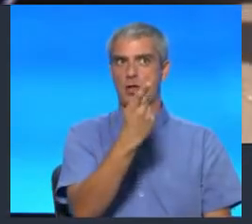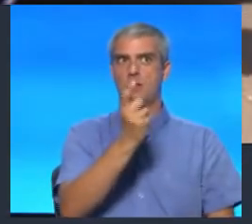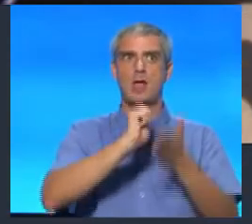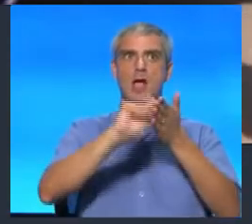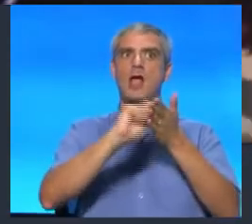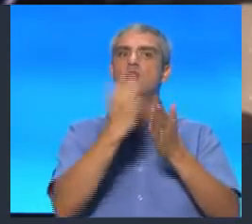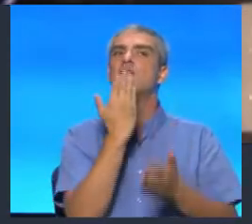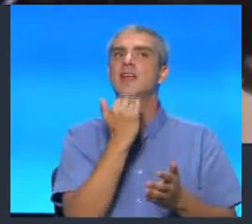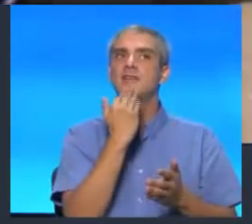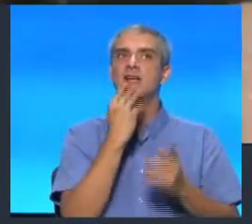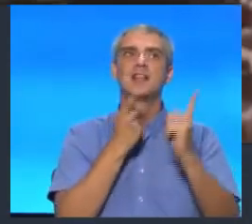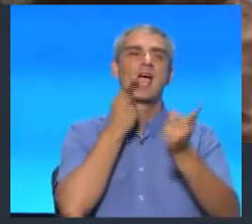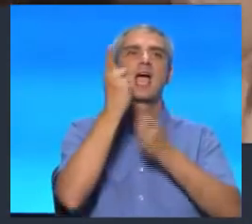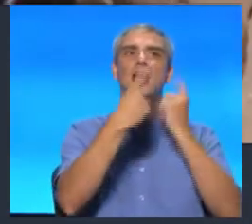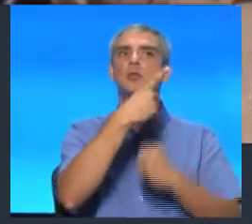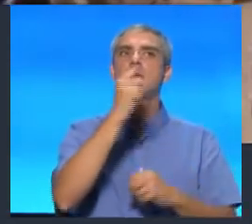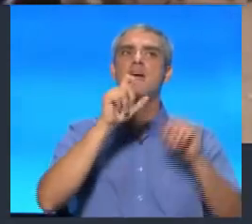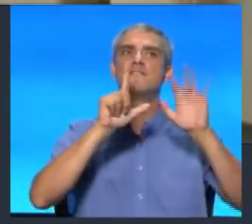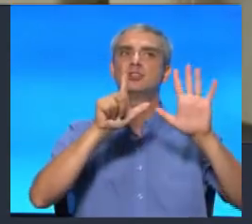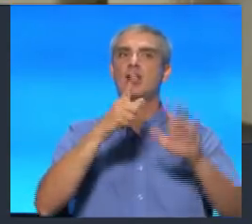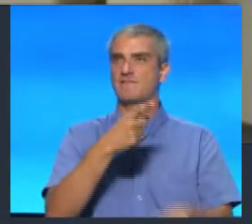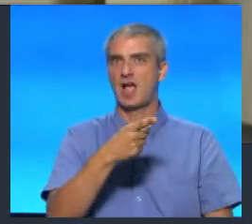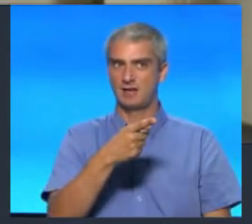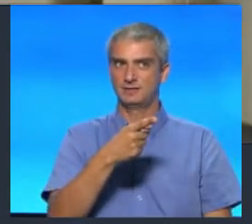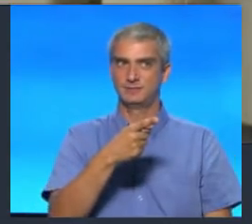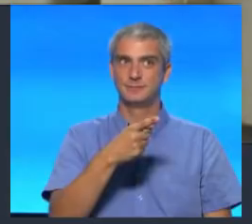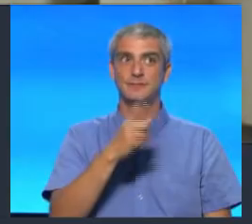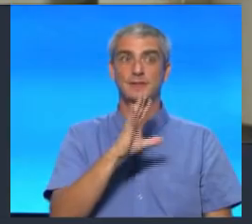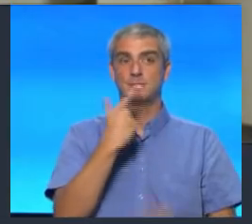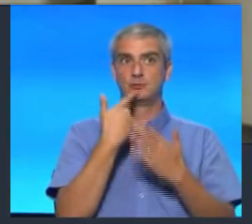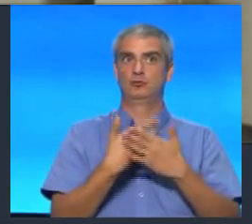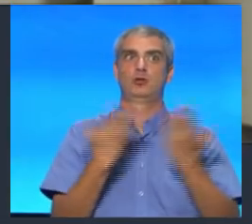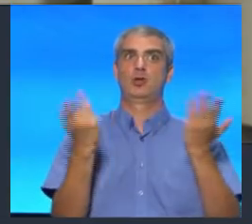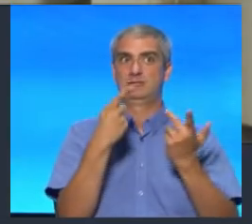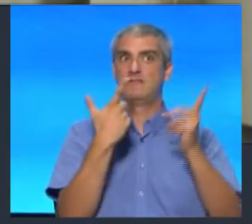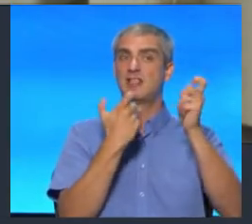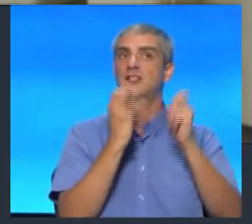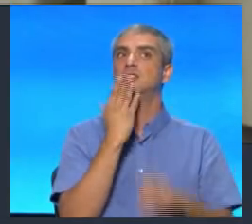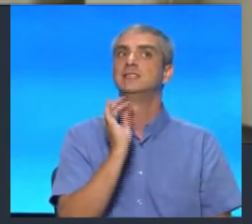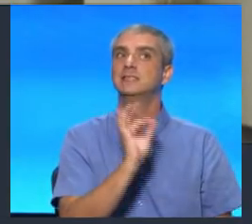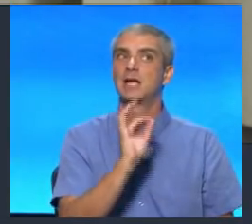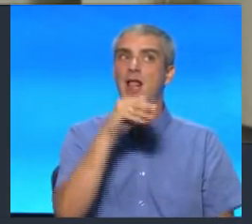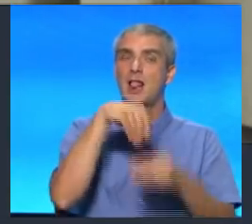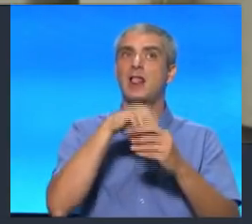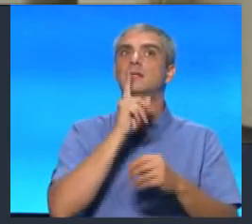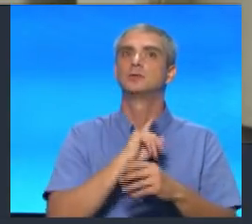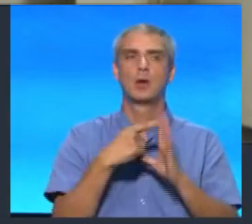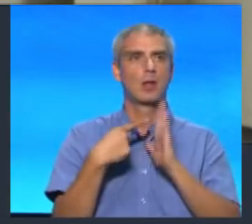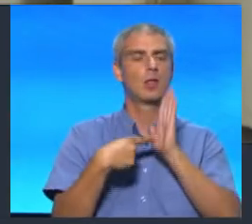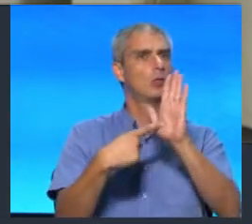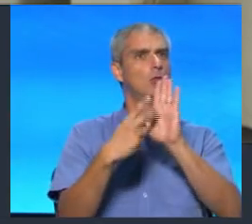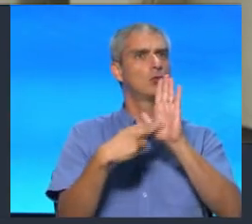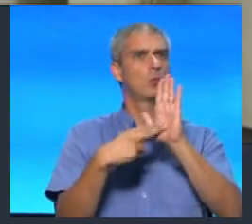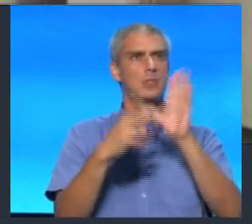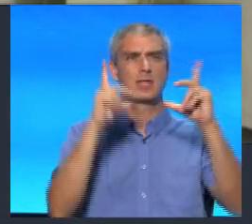בעברית רקטות 107 מילימטרים. האתר שחושף לכאורה את הנשק הישראלי על אדמת סוריה מציג תמונה שנלקחה